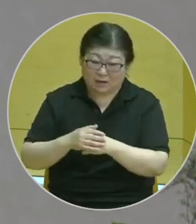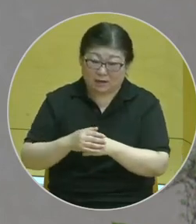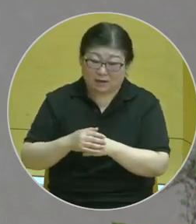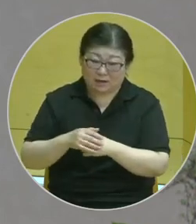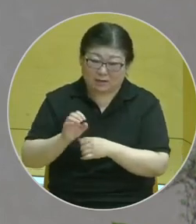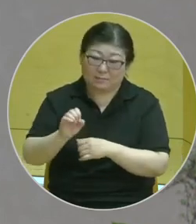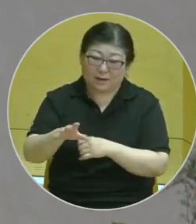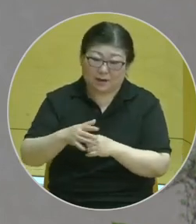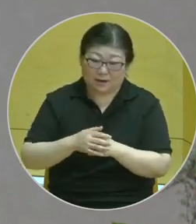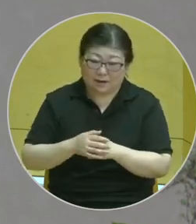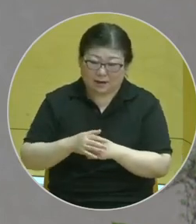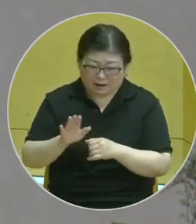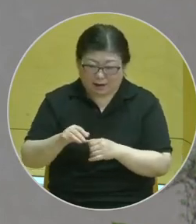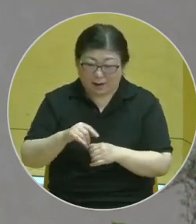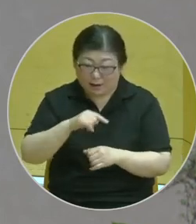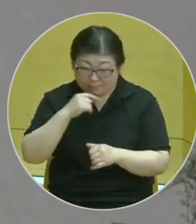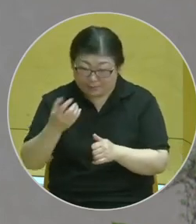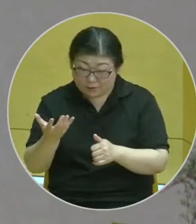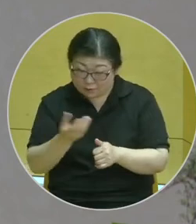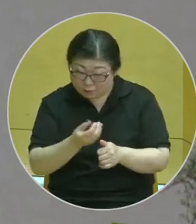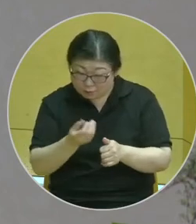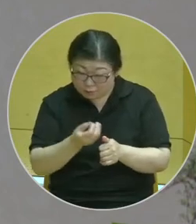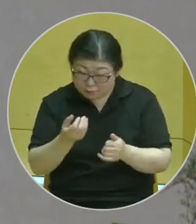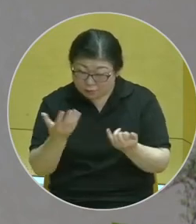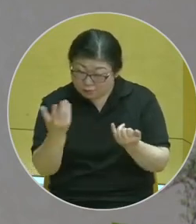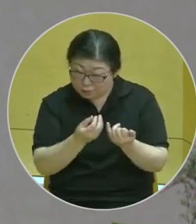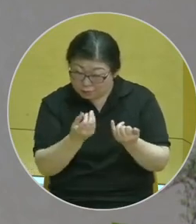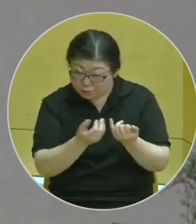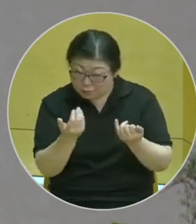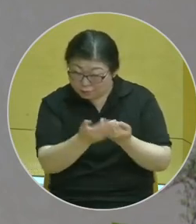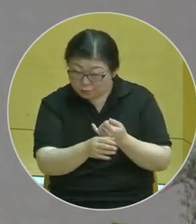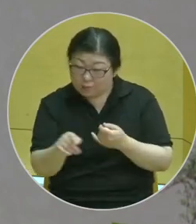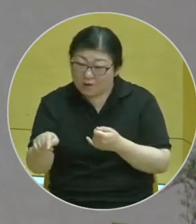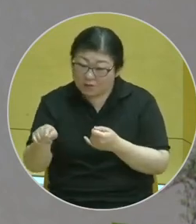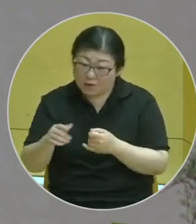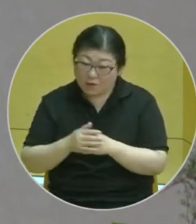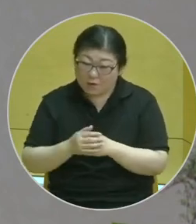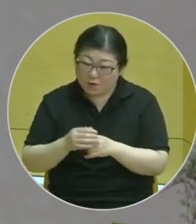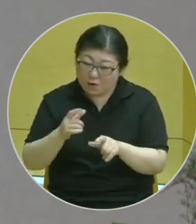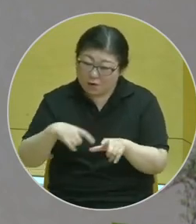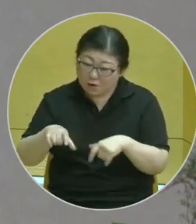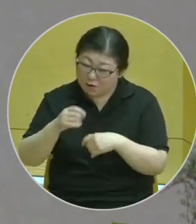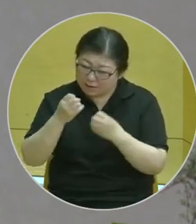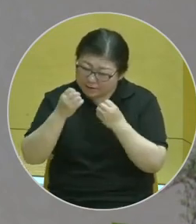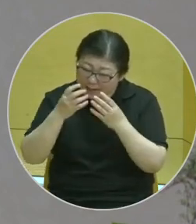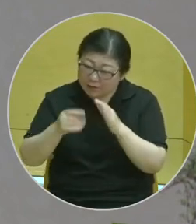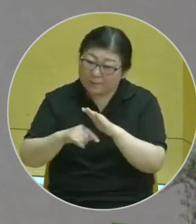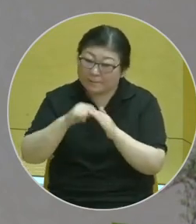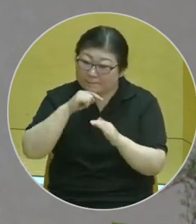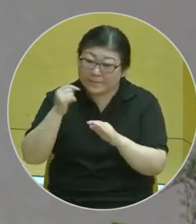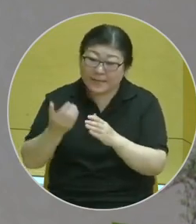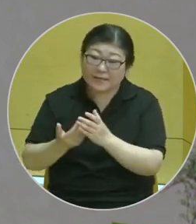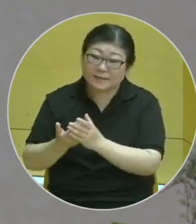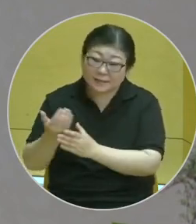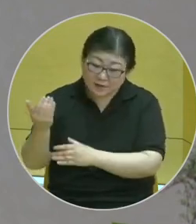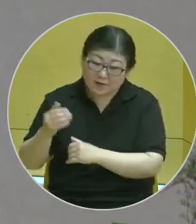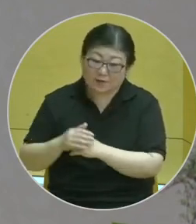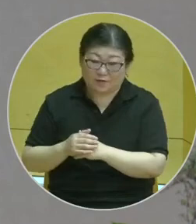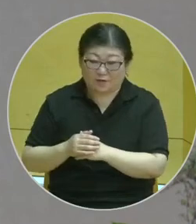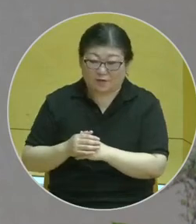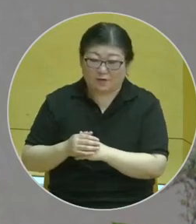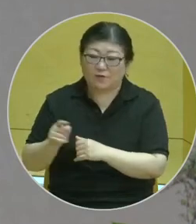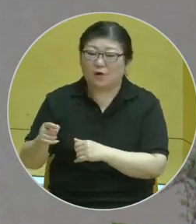빠져나오는 더 새로운 피가 너 안에 생생 들어서 노도 살고 그리고 너희 동생도 살것도 풍성하게 된